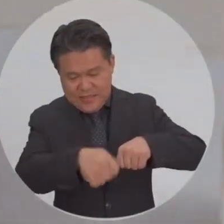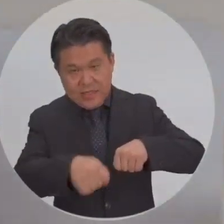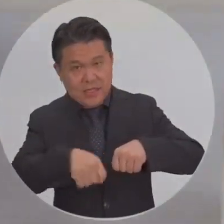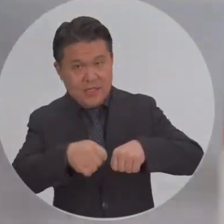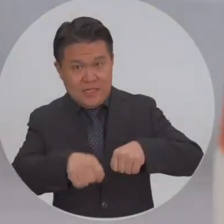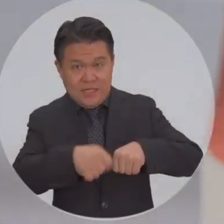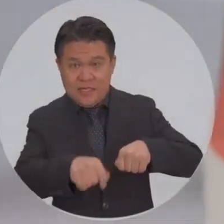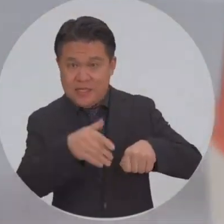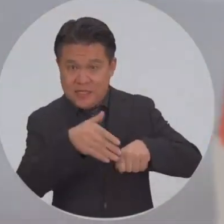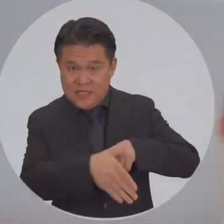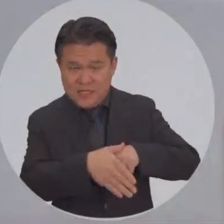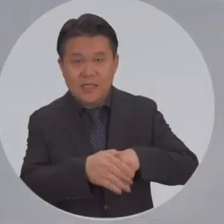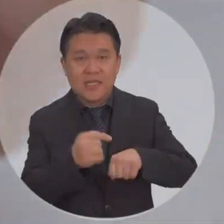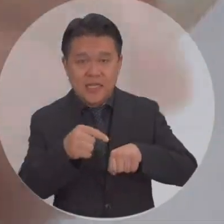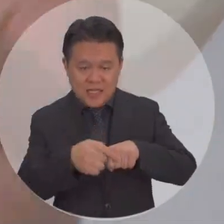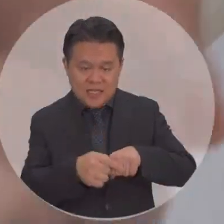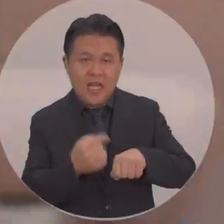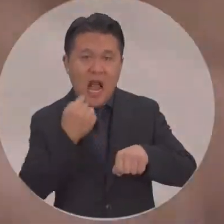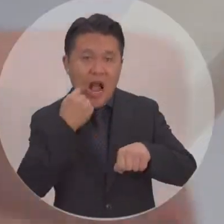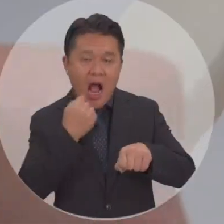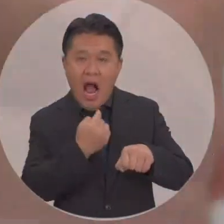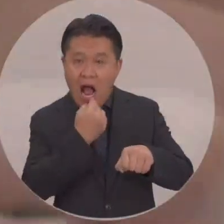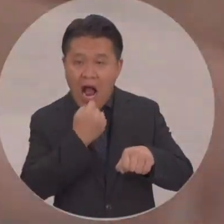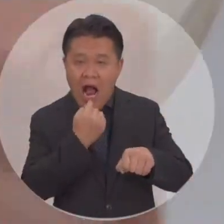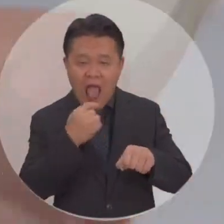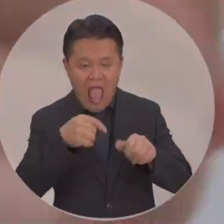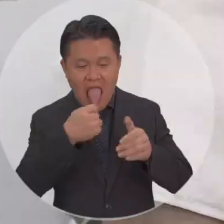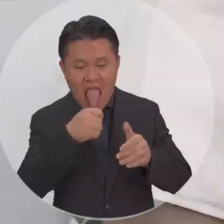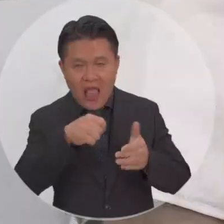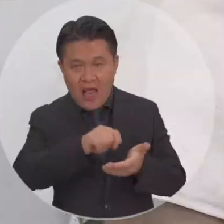닦아내고 앞니, 어금니, 혀도 닦아줍니다.